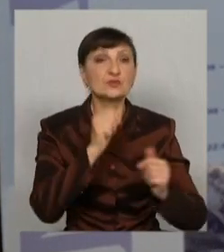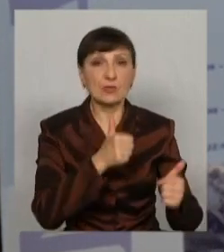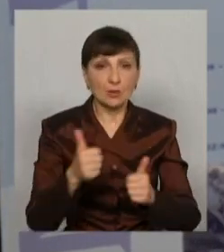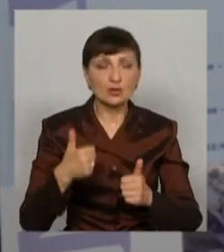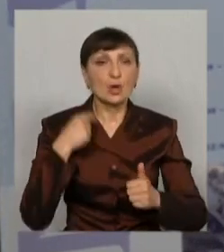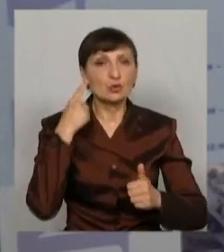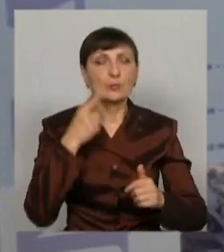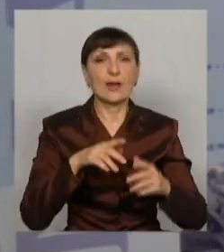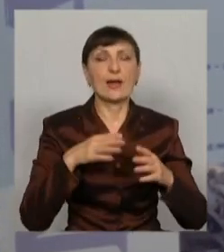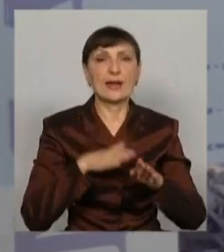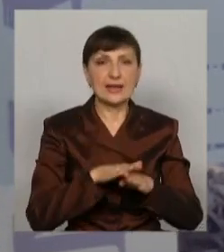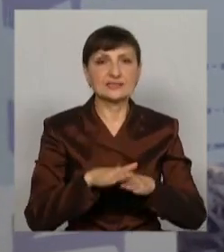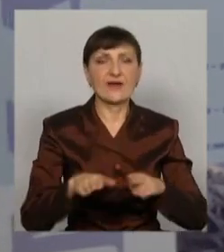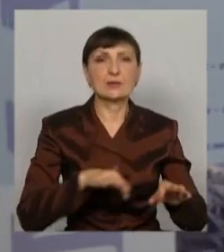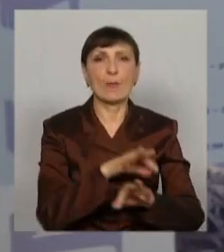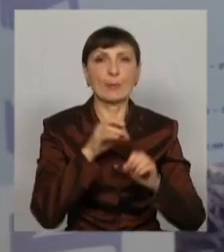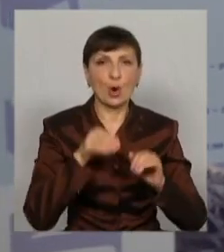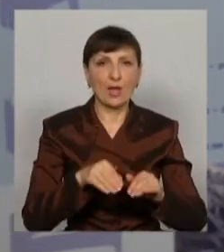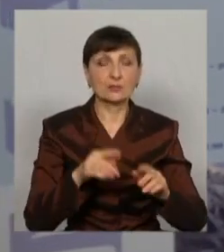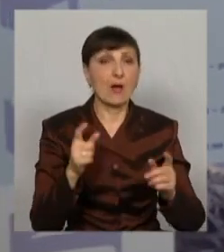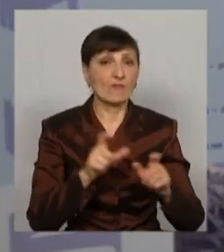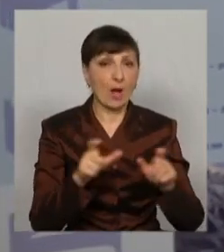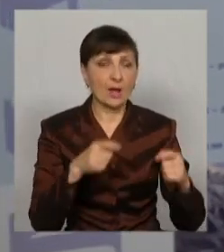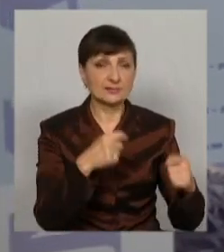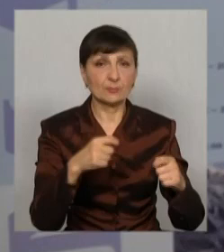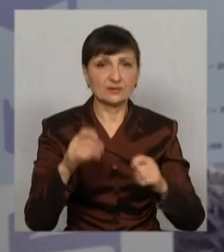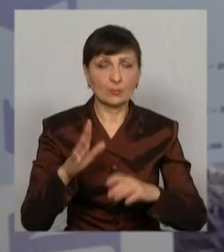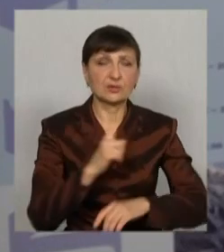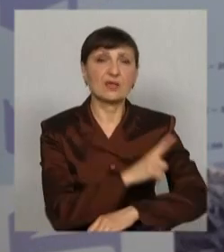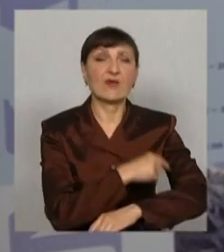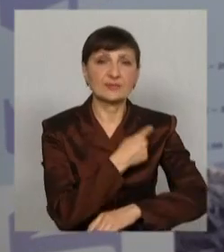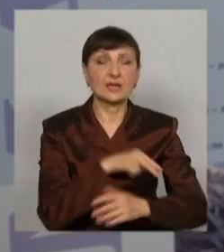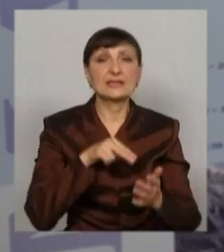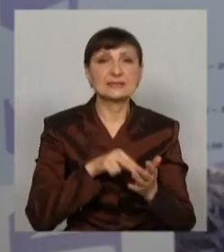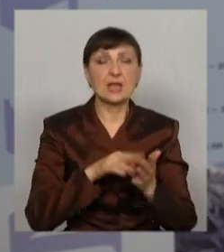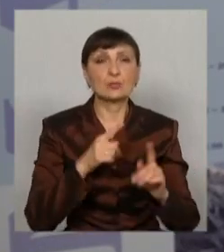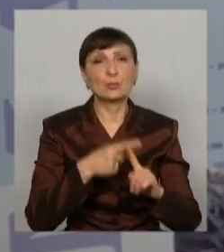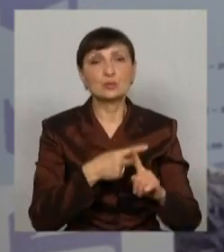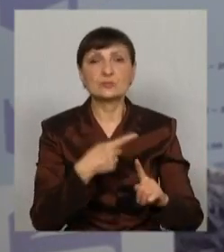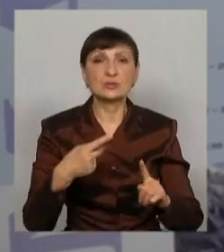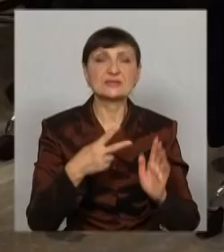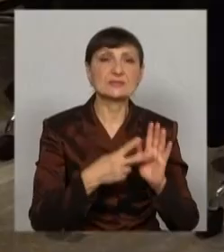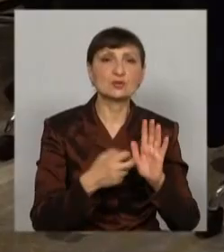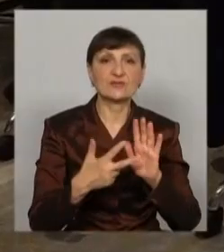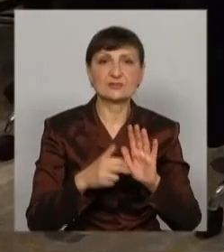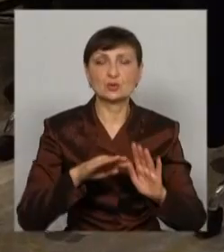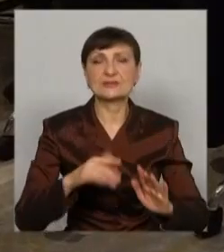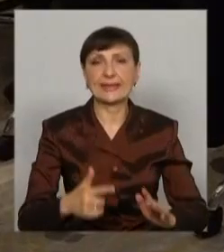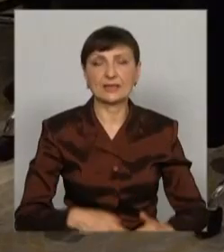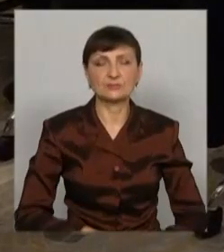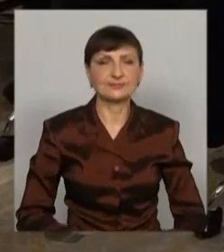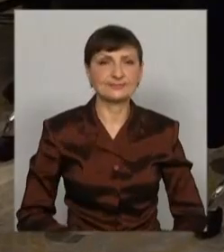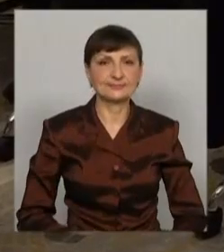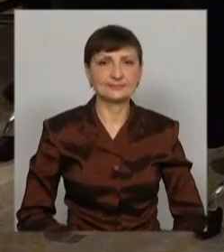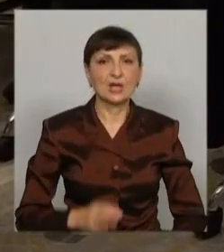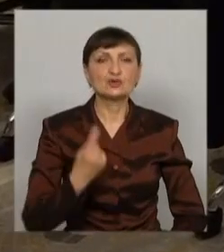думаем реализовать этот проект как в обычных магазинах, так и аптеках. Цена за нее будет плюс-минус 700-800 тенге. Еще